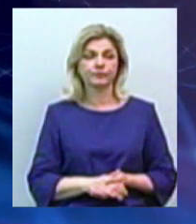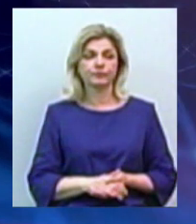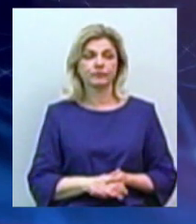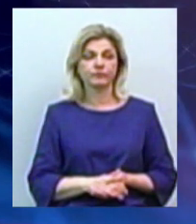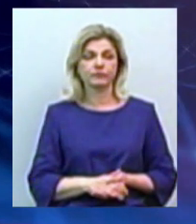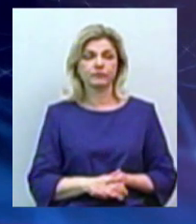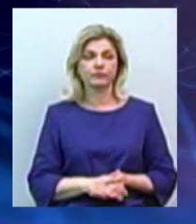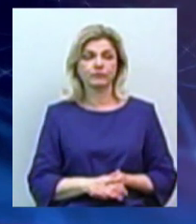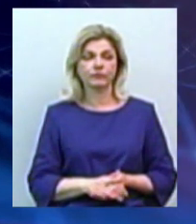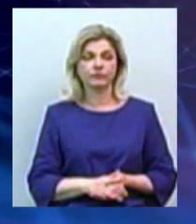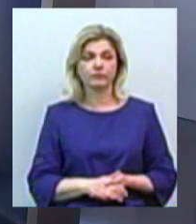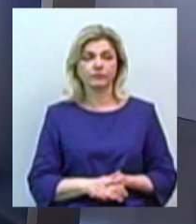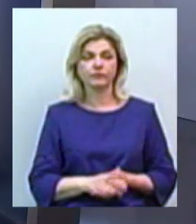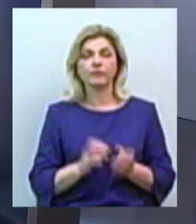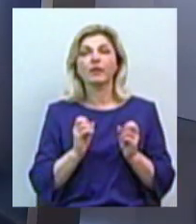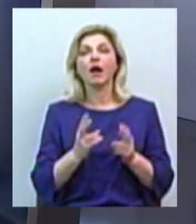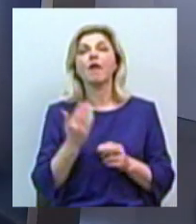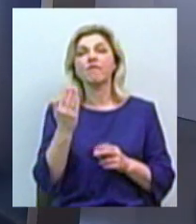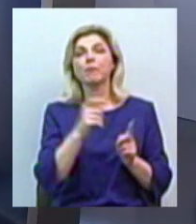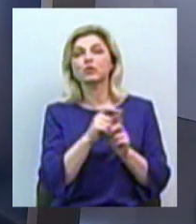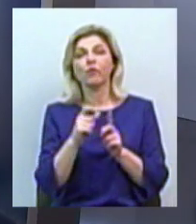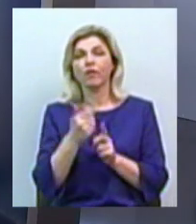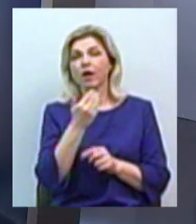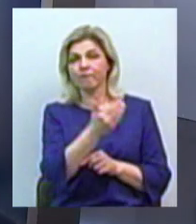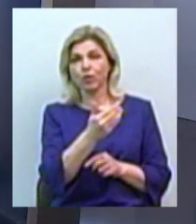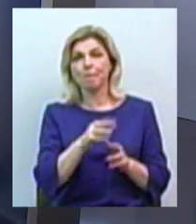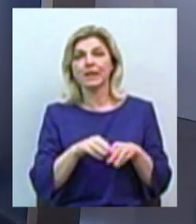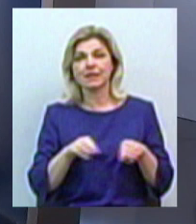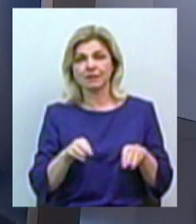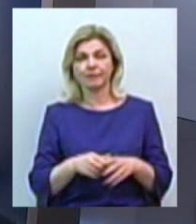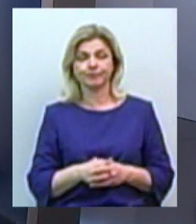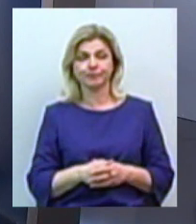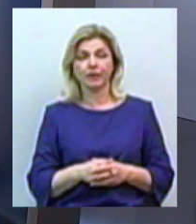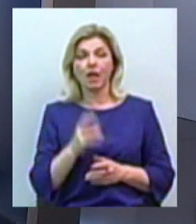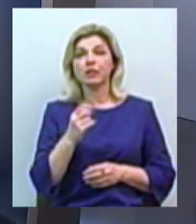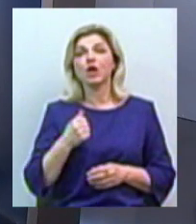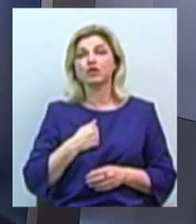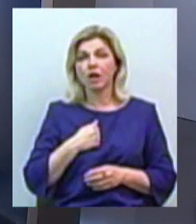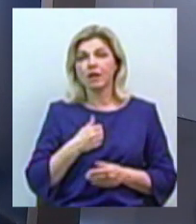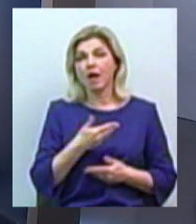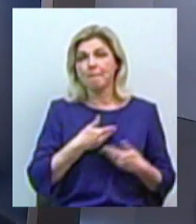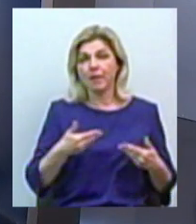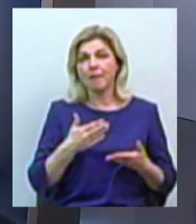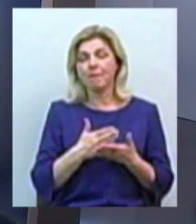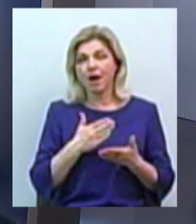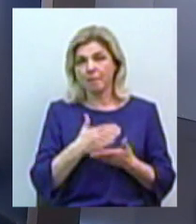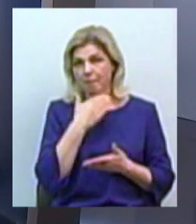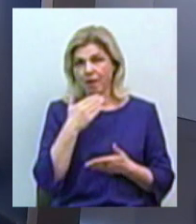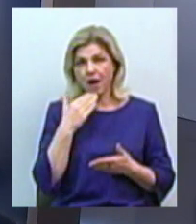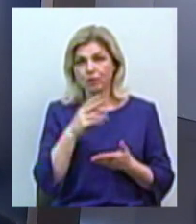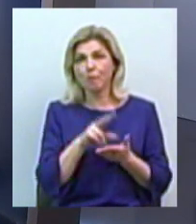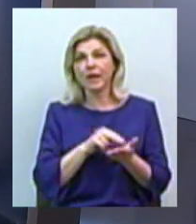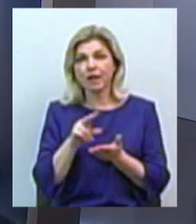І тим не менш, як ця теза вам? Наскільки логічно здається? На жаль, ми маємо дуже багато прикладів,